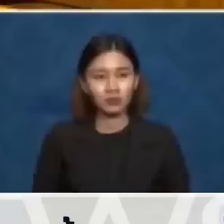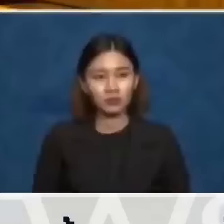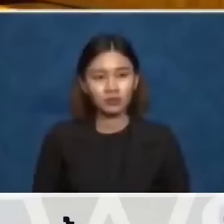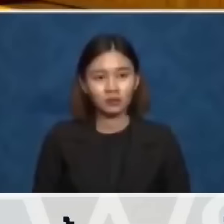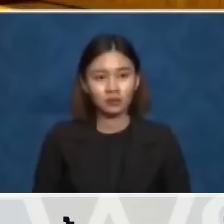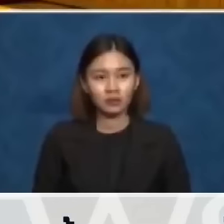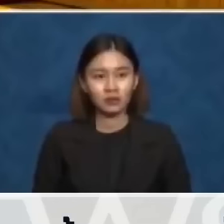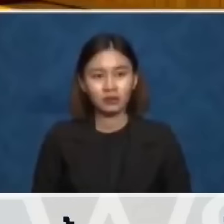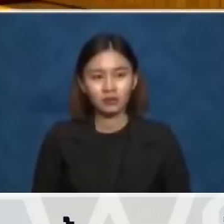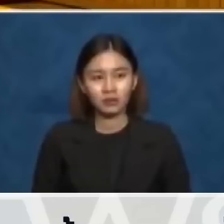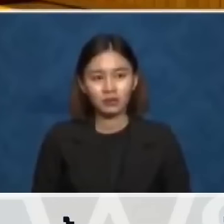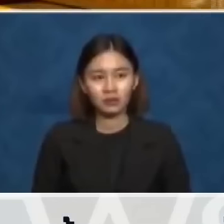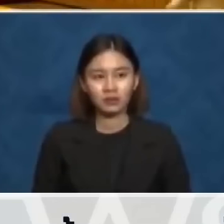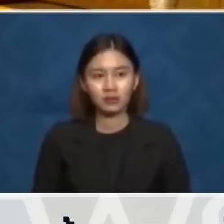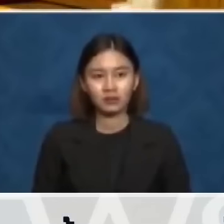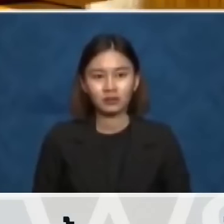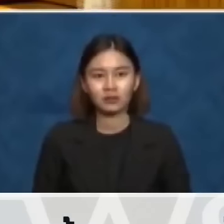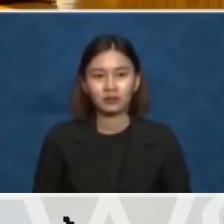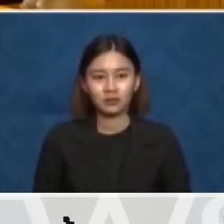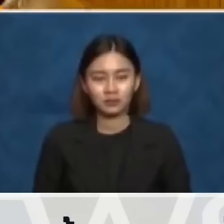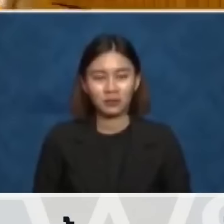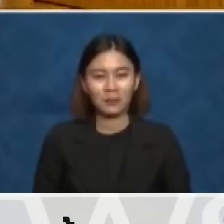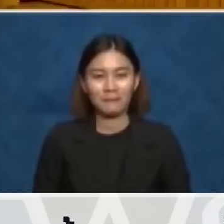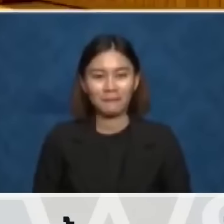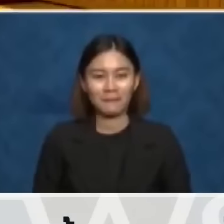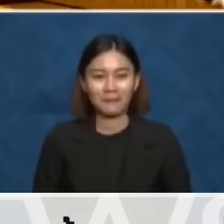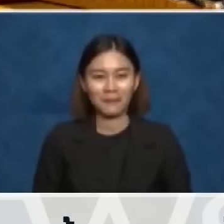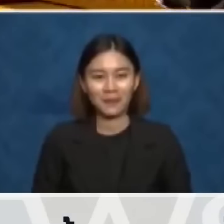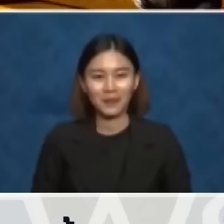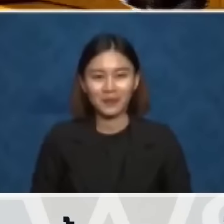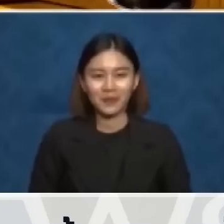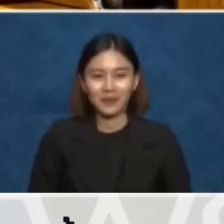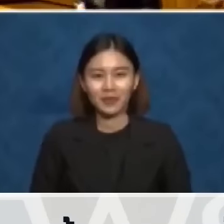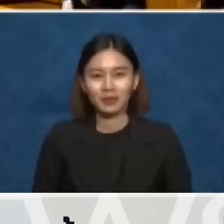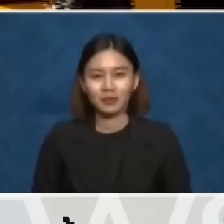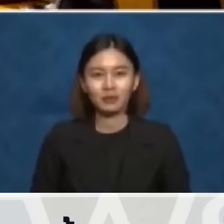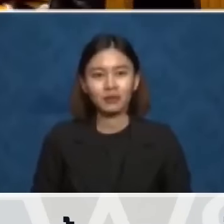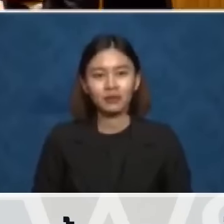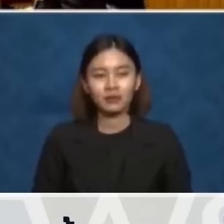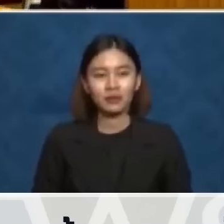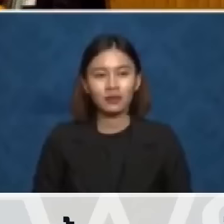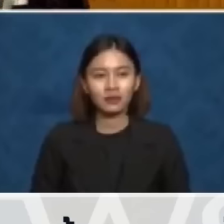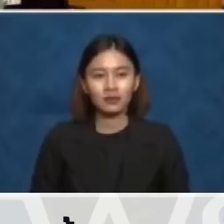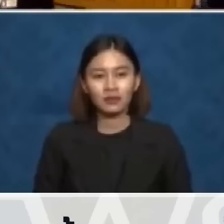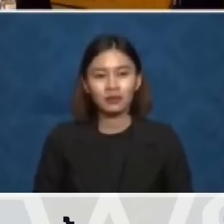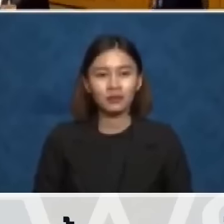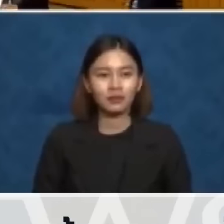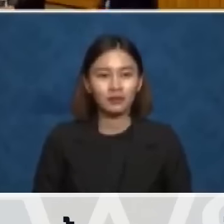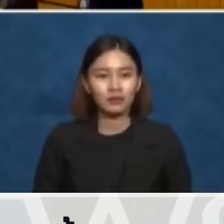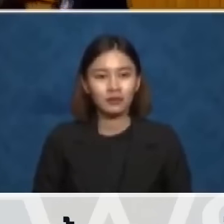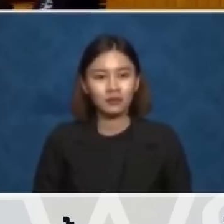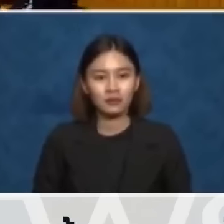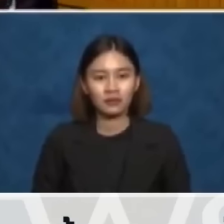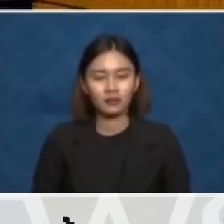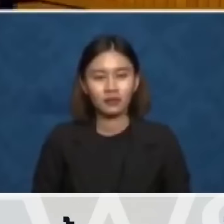ว่าต้องเข้าไปตอบกระทู้ถามสดด้วยคุณสรวงศ์บอกว่าก็ต้องมีการพูดคุยกันซึ่งทางด้านคุณวิสุทธิ์เองก็จะมีการพูดถึง